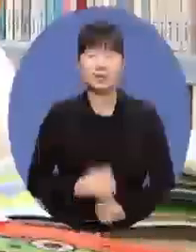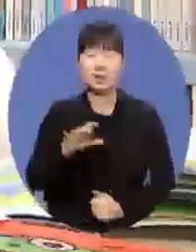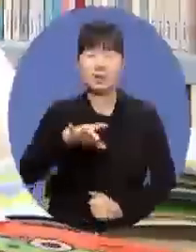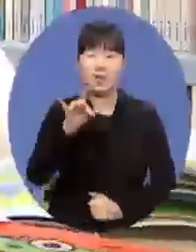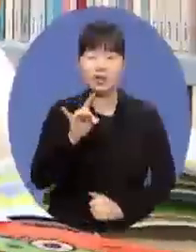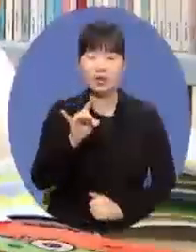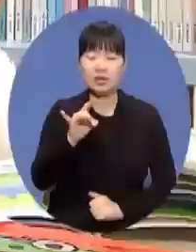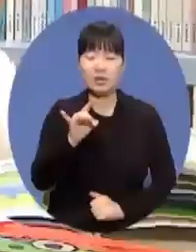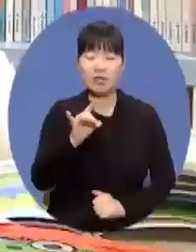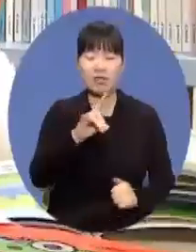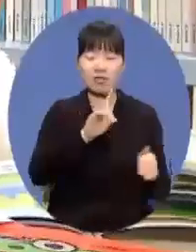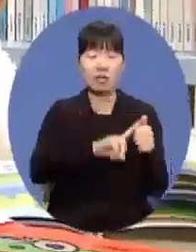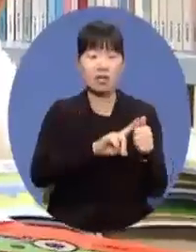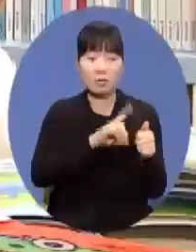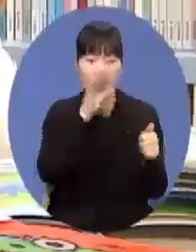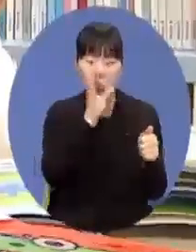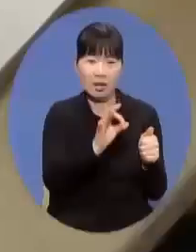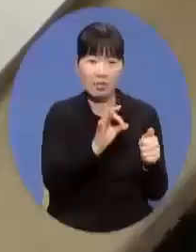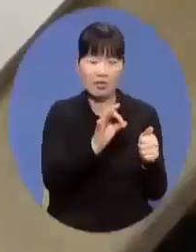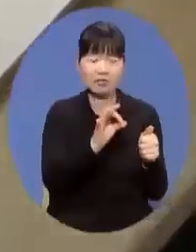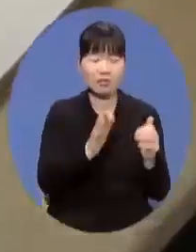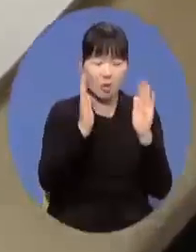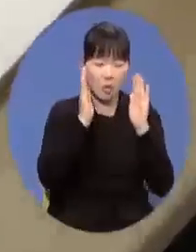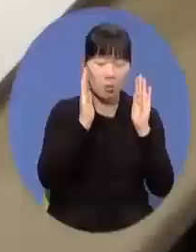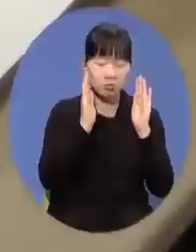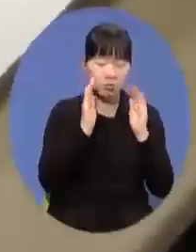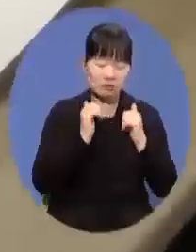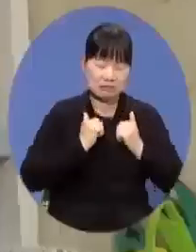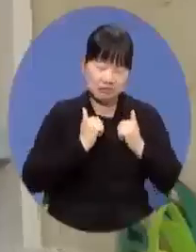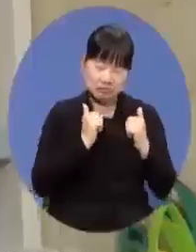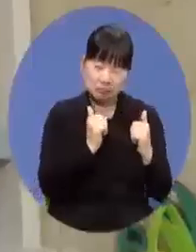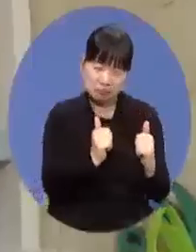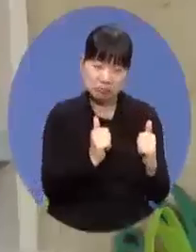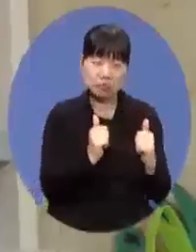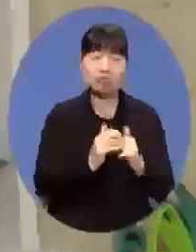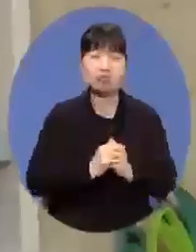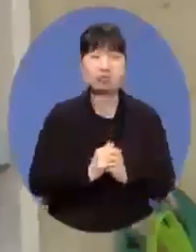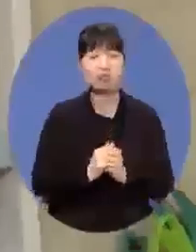먼저 휘순이를 살펴볼까요? 한창 공부 삼매경에 빠져 있는데요.